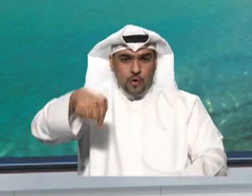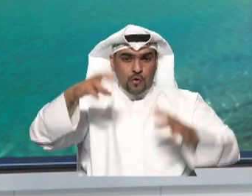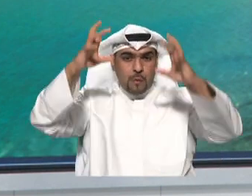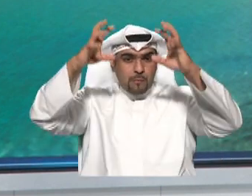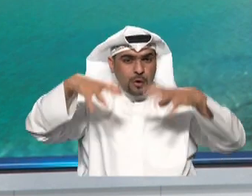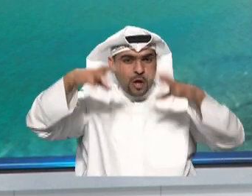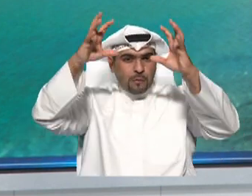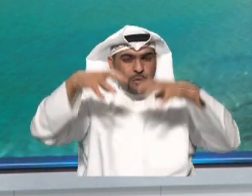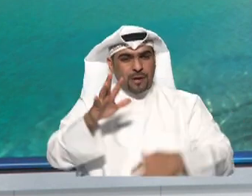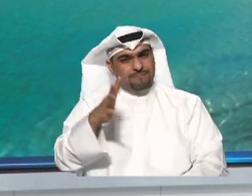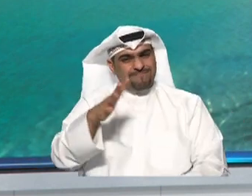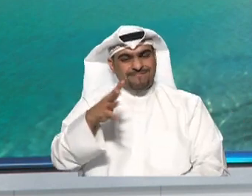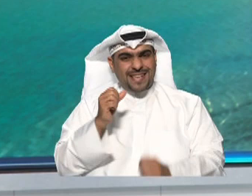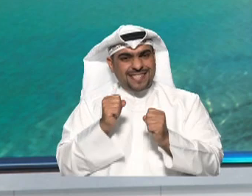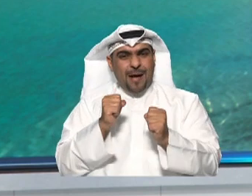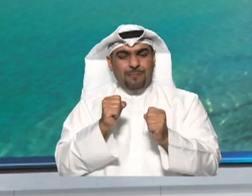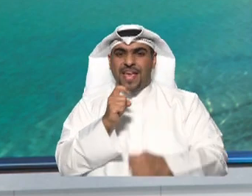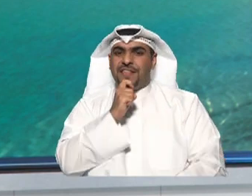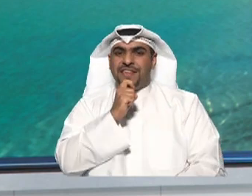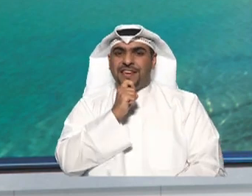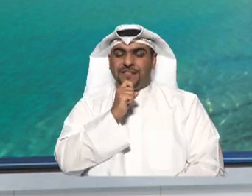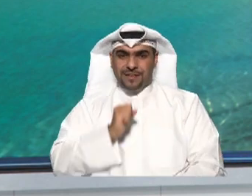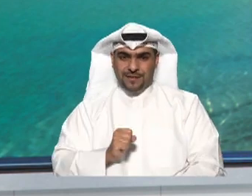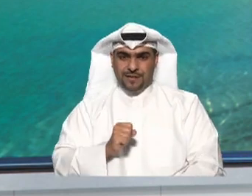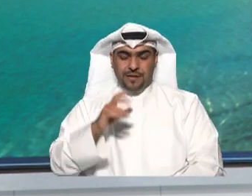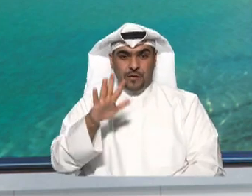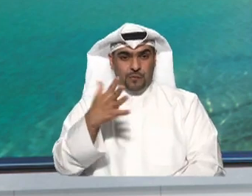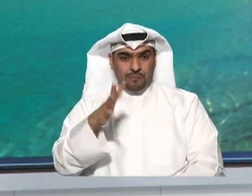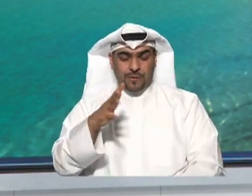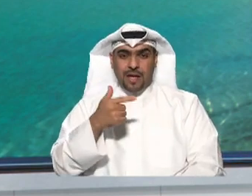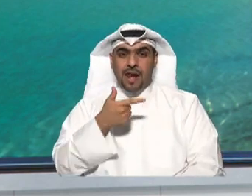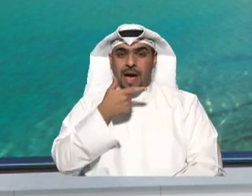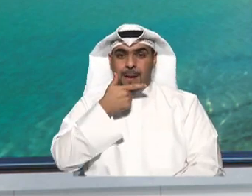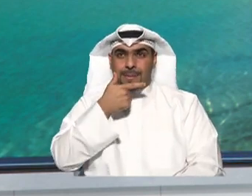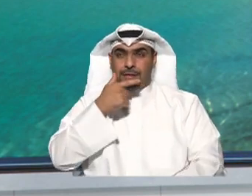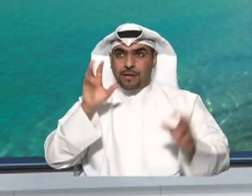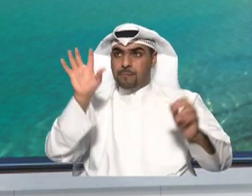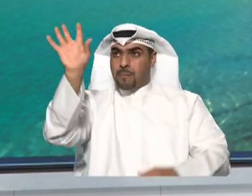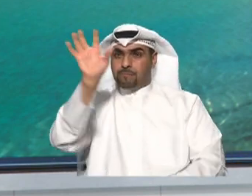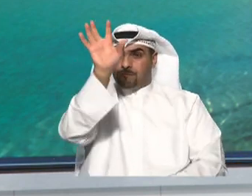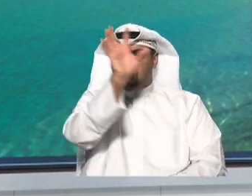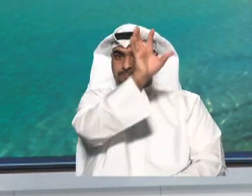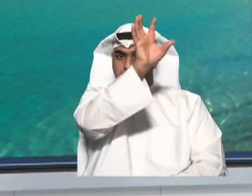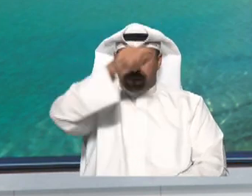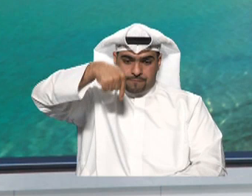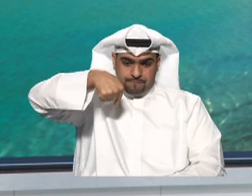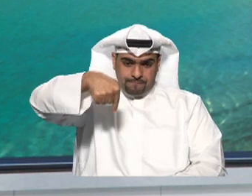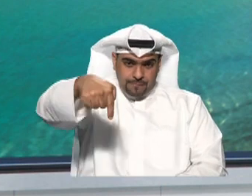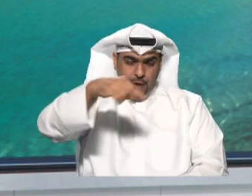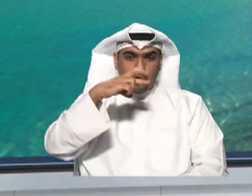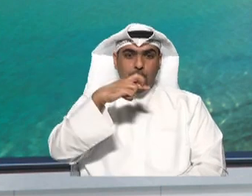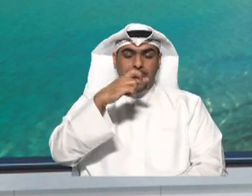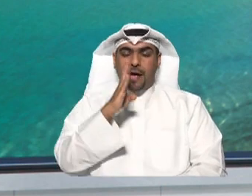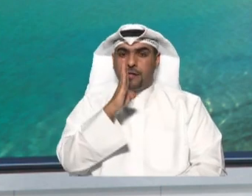المناطق راح تستمر معنا حتى نهاية هذا اليوم. من بعدها راح تتراجع فرص الأمطار. متوقع أن الأسبوع القادم راح يكون